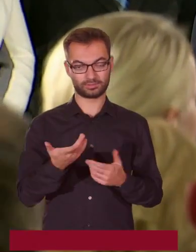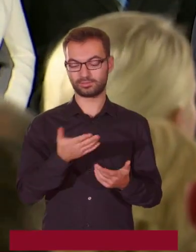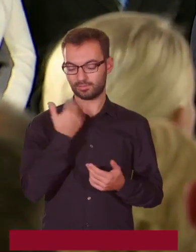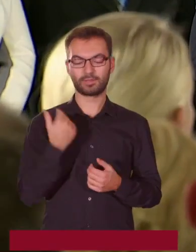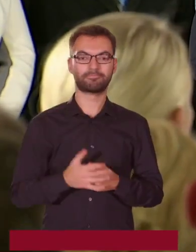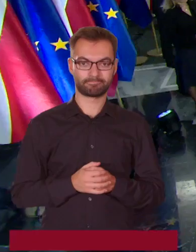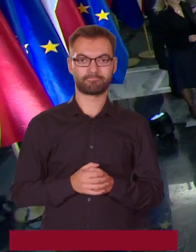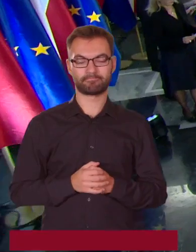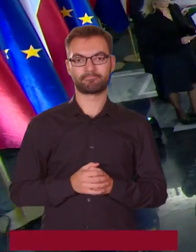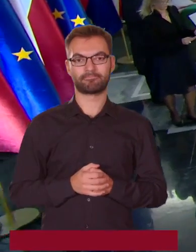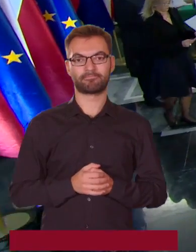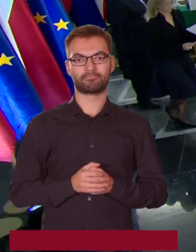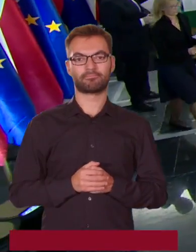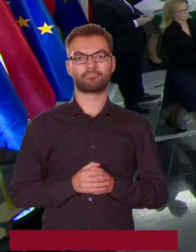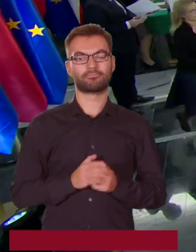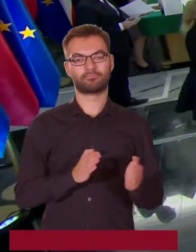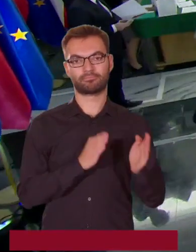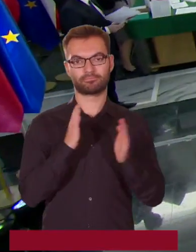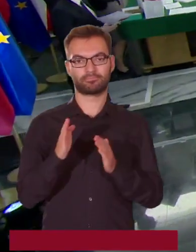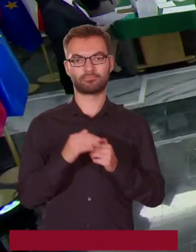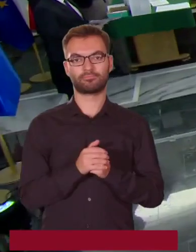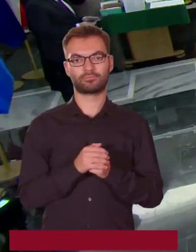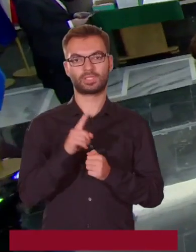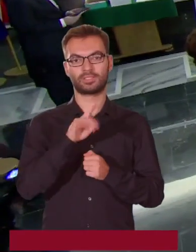pana Zbigniewa Dolatę.